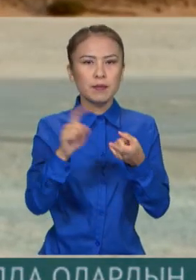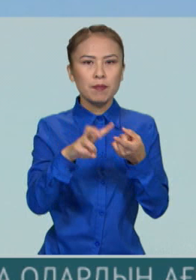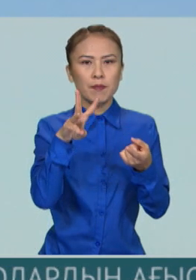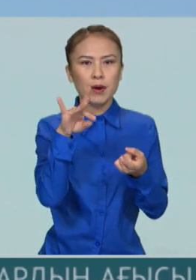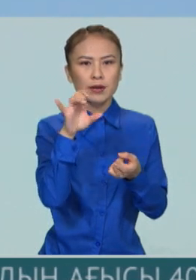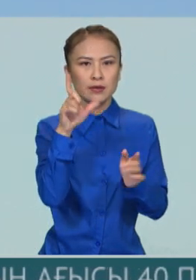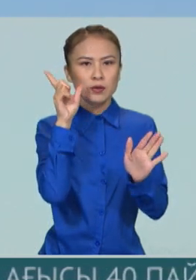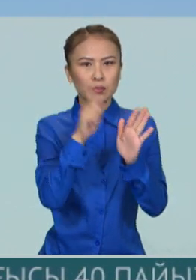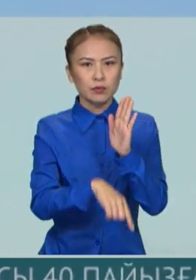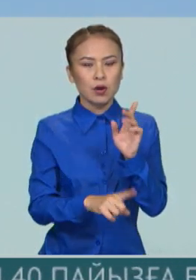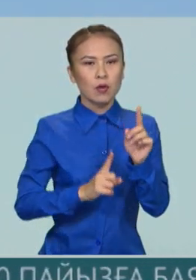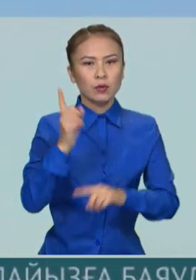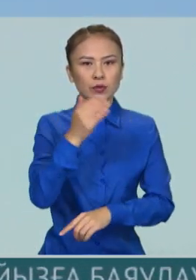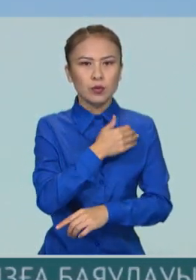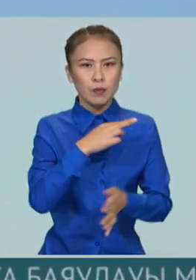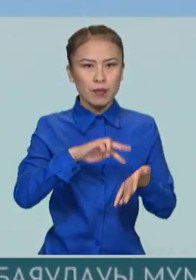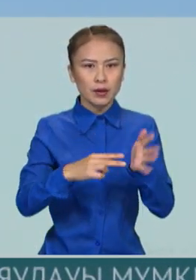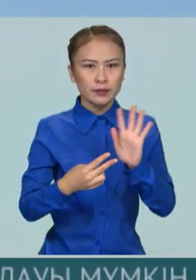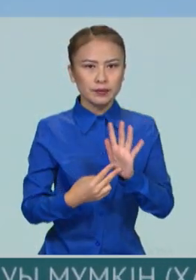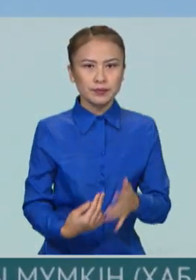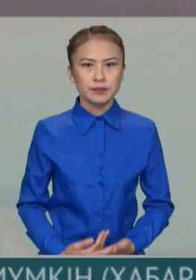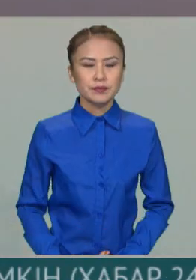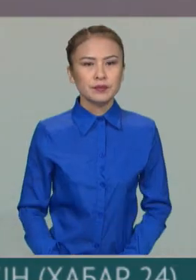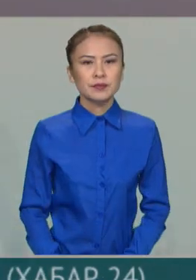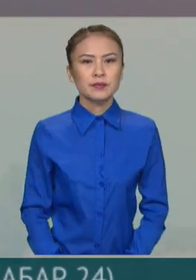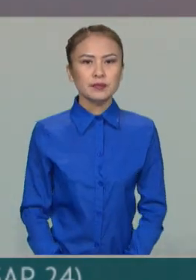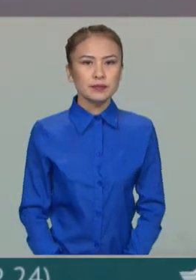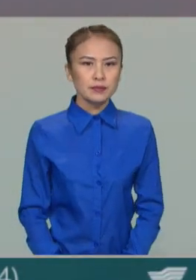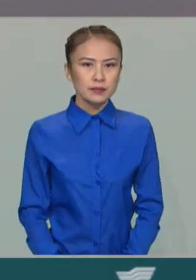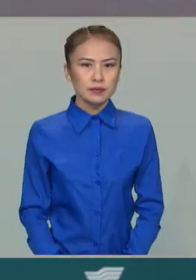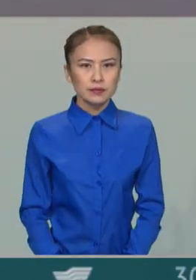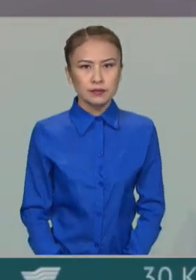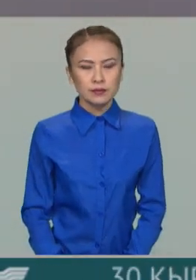Марсқа ұшқышсыз ғарыш кемесін жіберуді жоспарлап отыр.